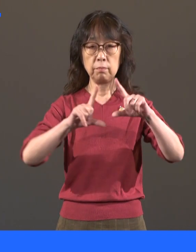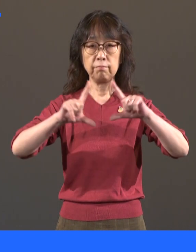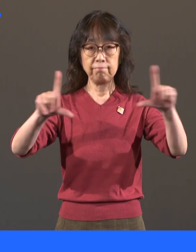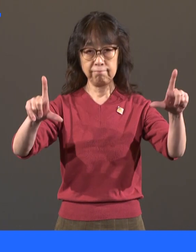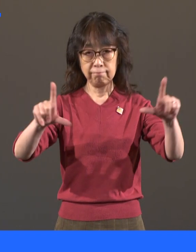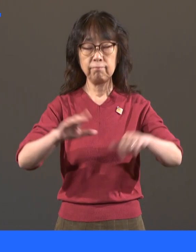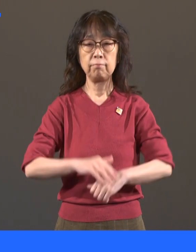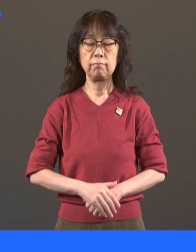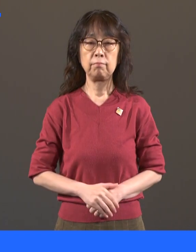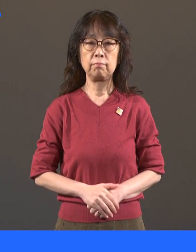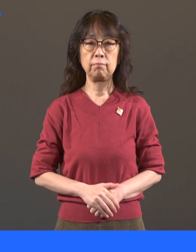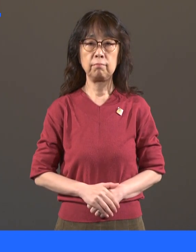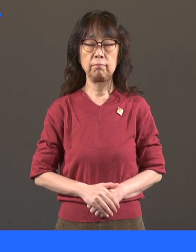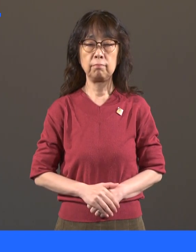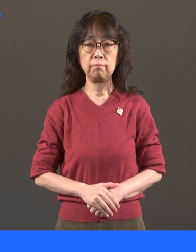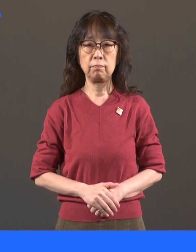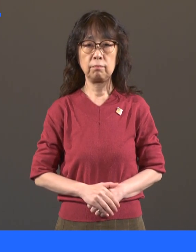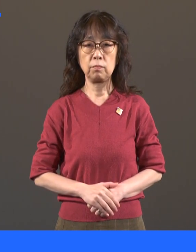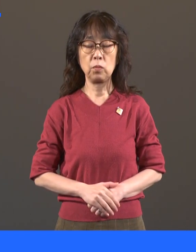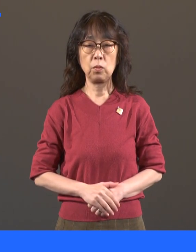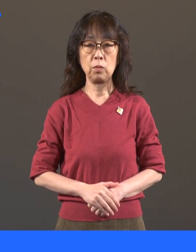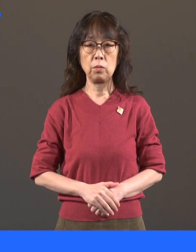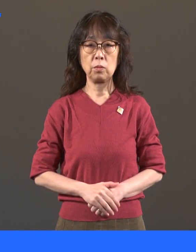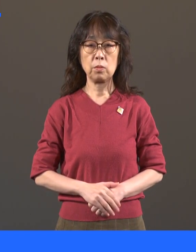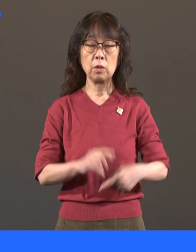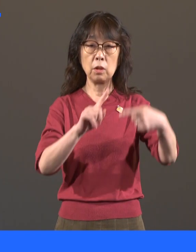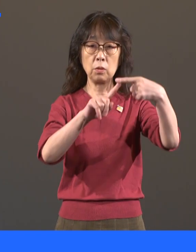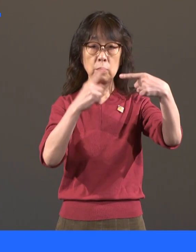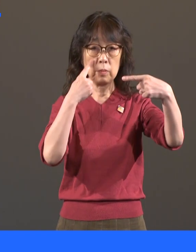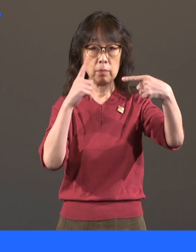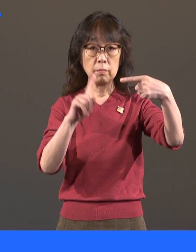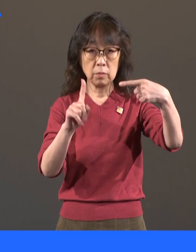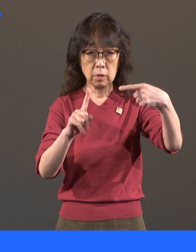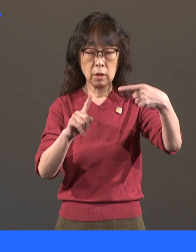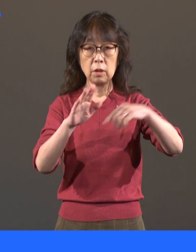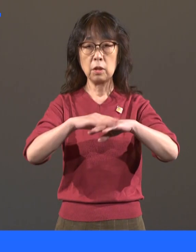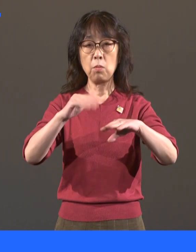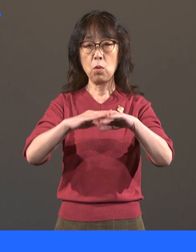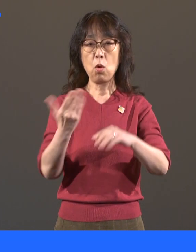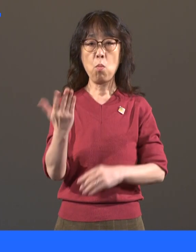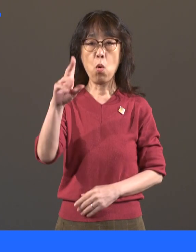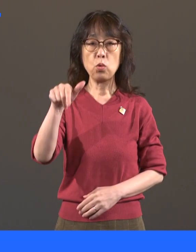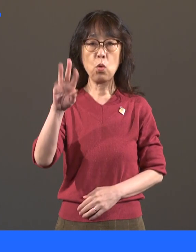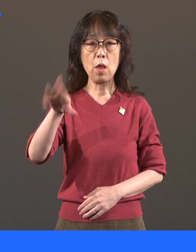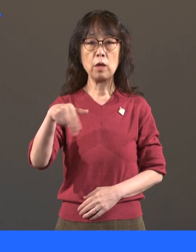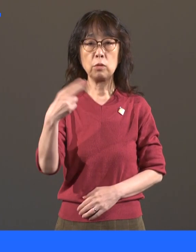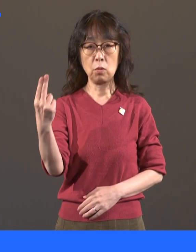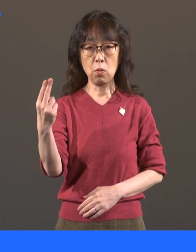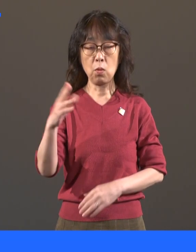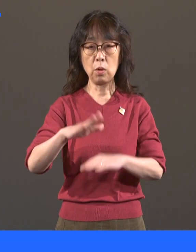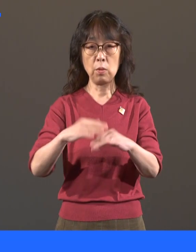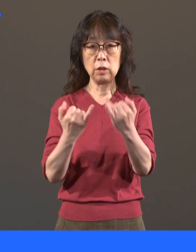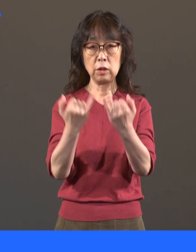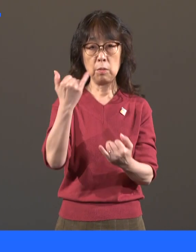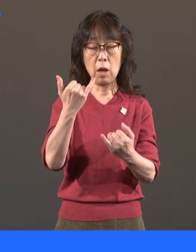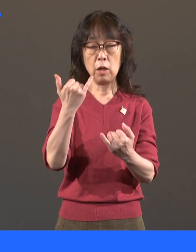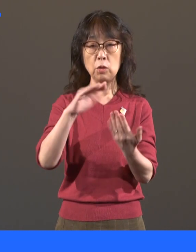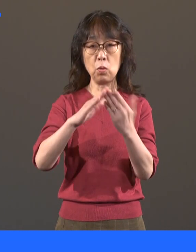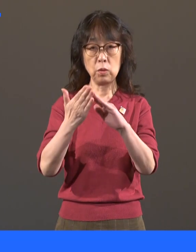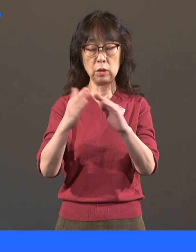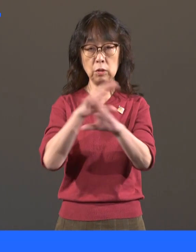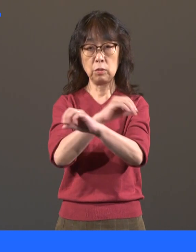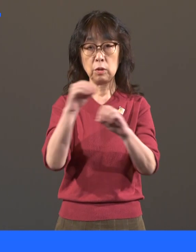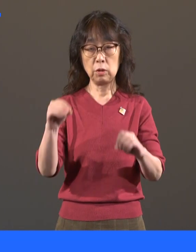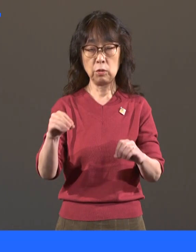話題提供させていただきますえ1点目あの札幌ポートランド姉妹都市定65周年